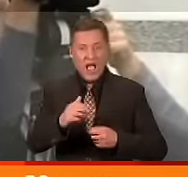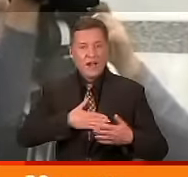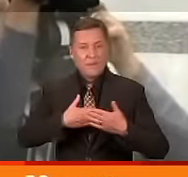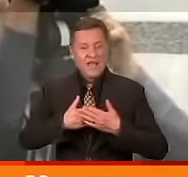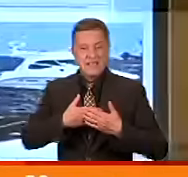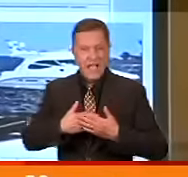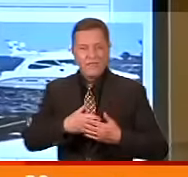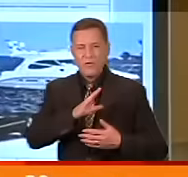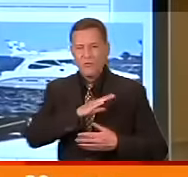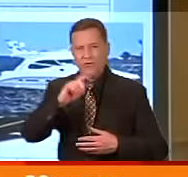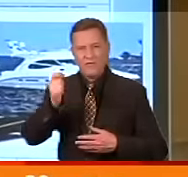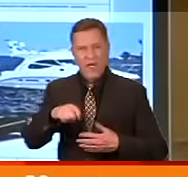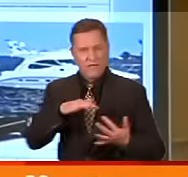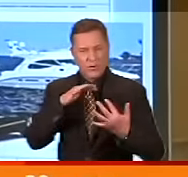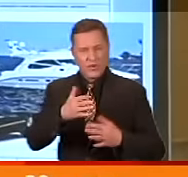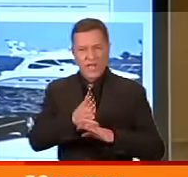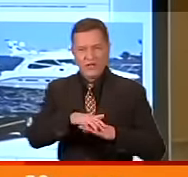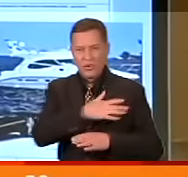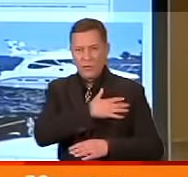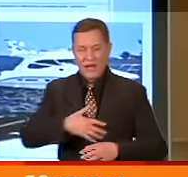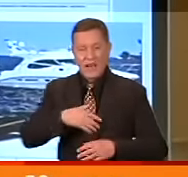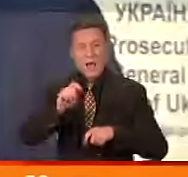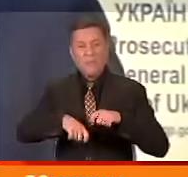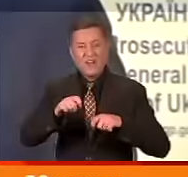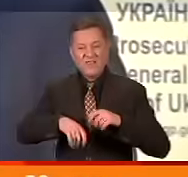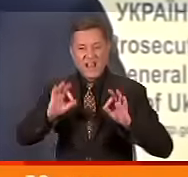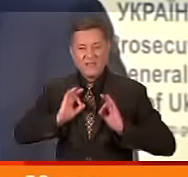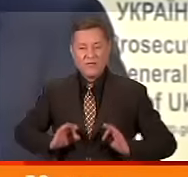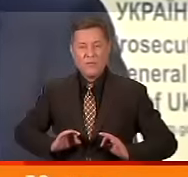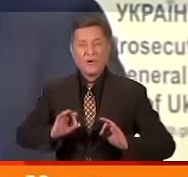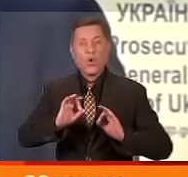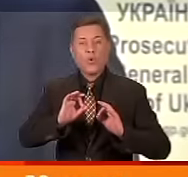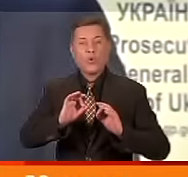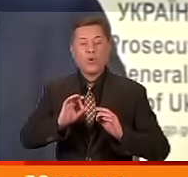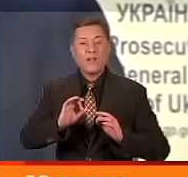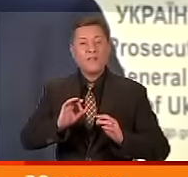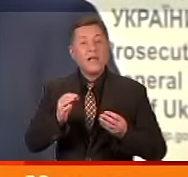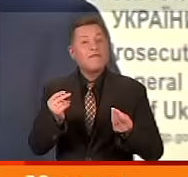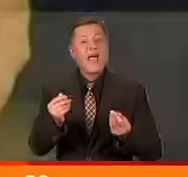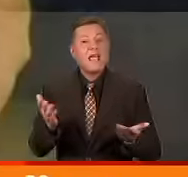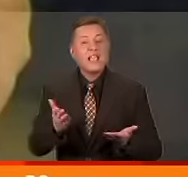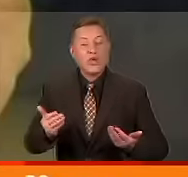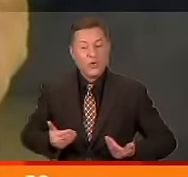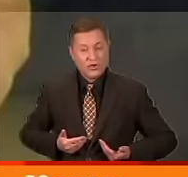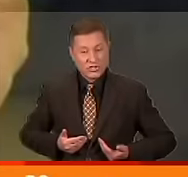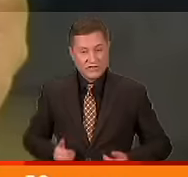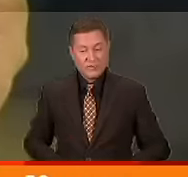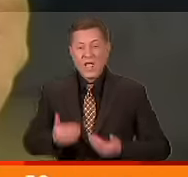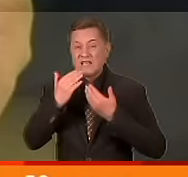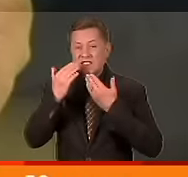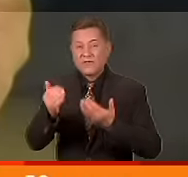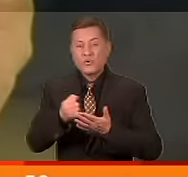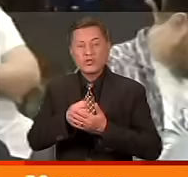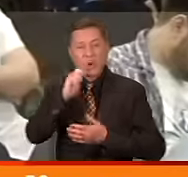активіст, був на фронті, тяжко поранений. Тепер він перевірятиме прокурорів, чи живуть вони на свої гроші. Юрій Луценко звернувся до